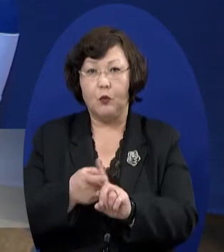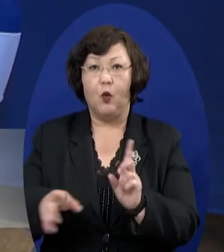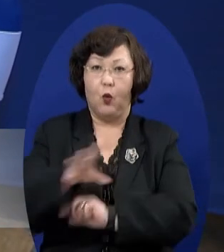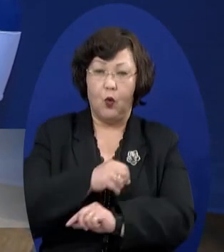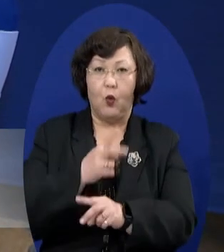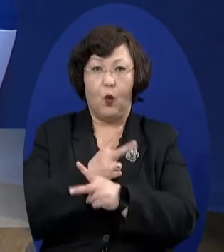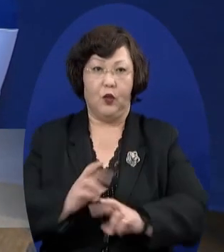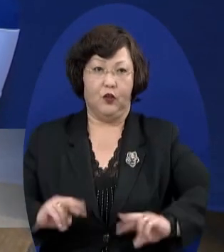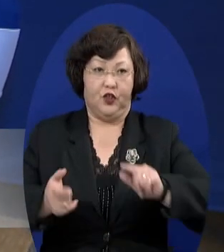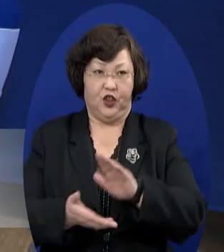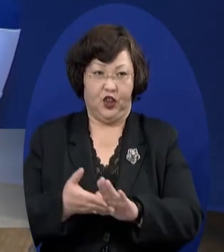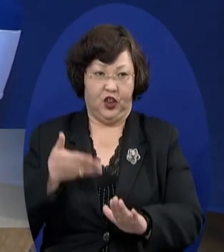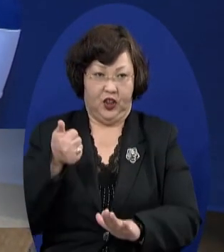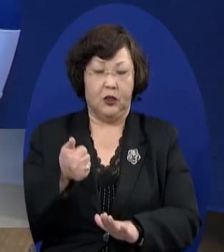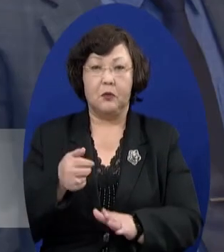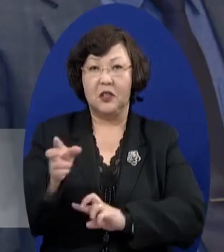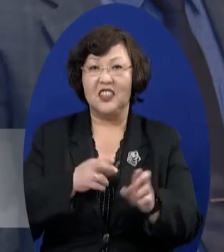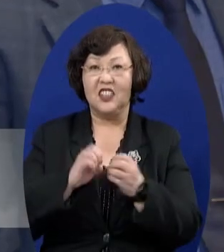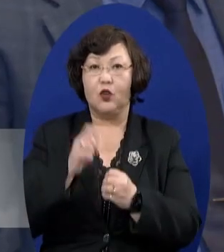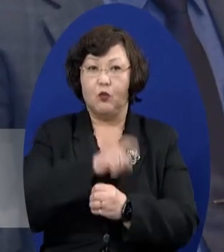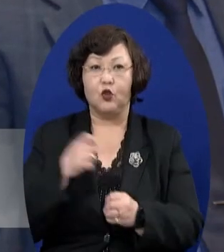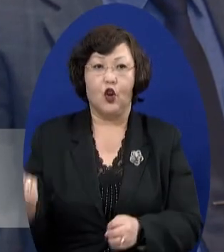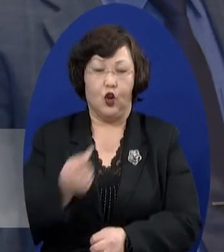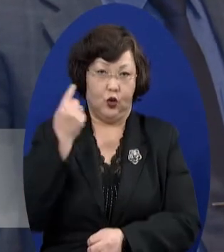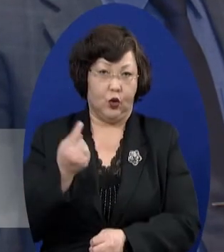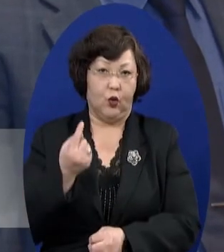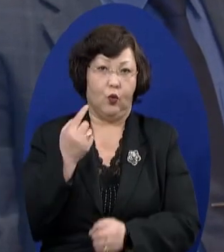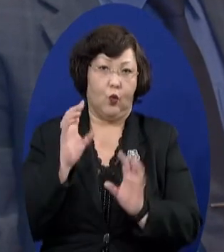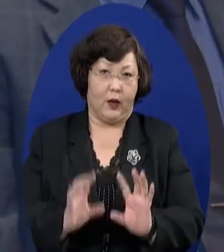бизнес эрхлэгчдэд өндөр хүлээлт үүсгэж байна.